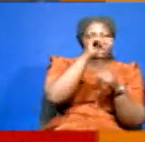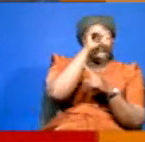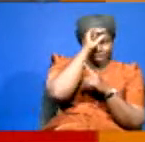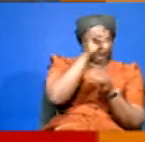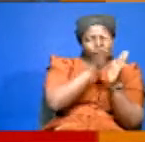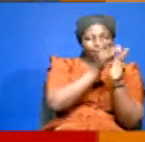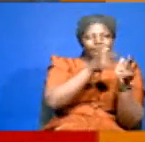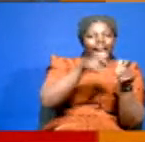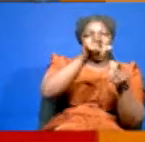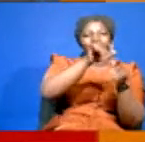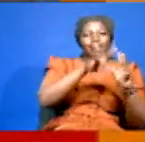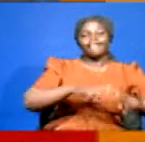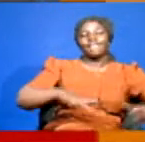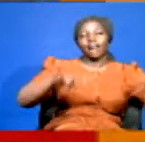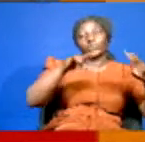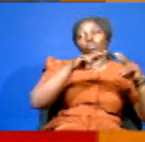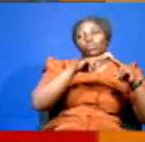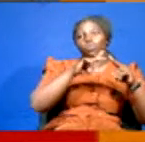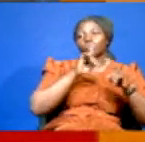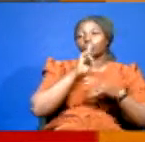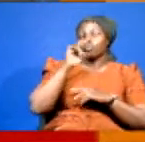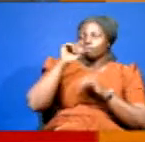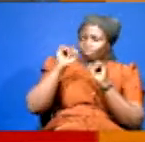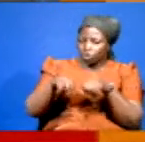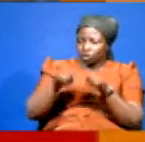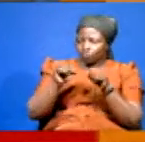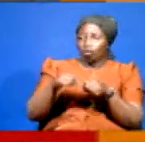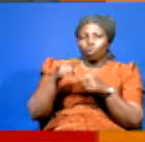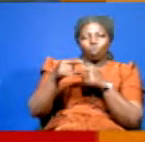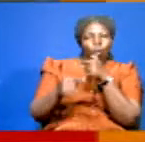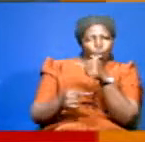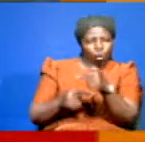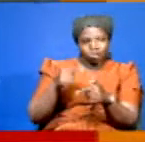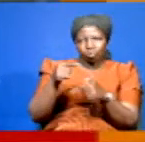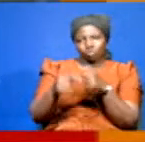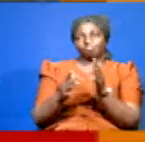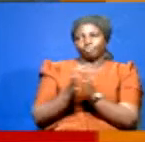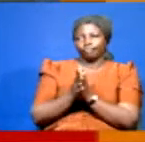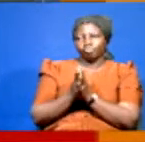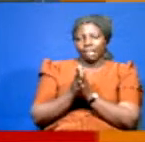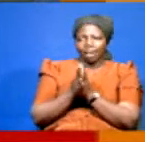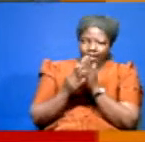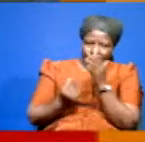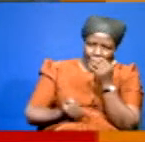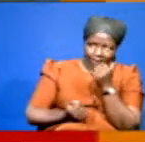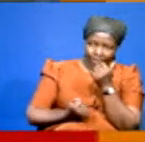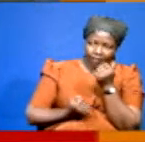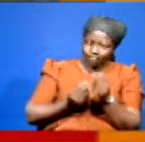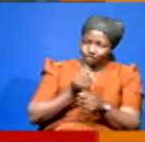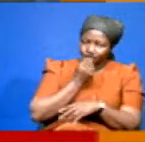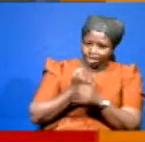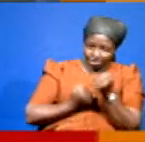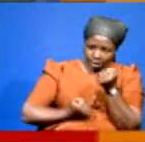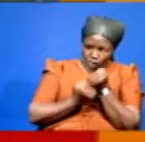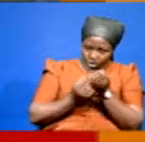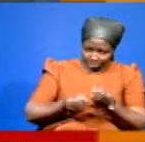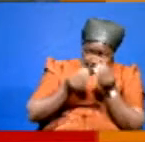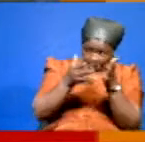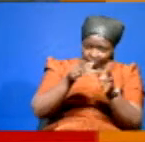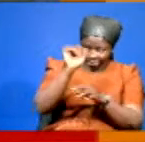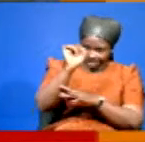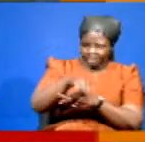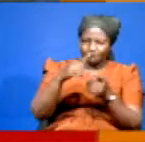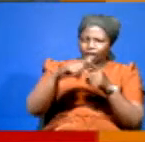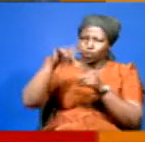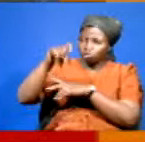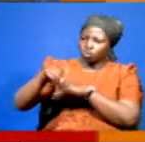So tungeendelea zaidi ya kupeana msaada ya chakula, tungetafuta what other social